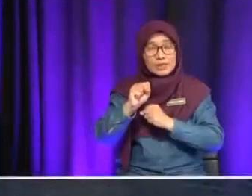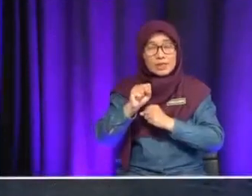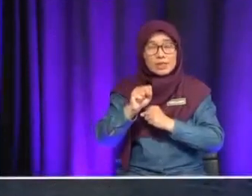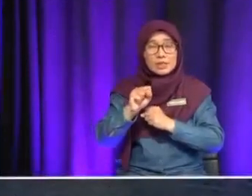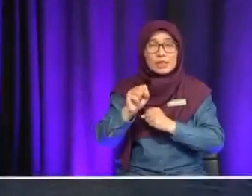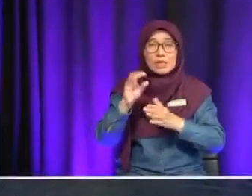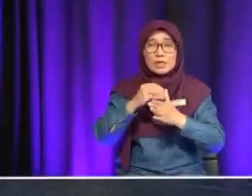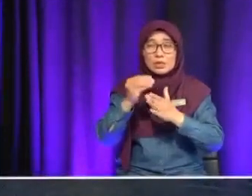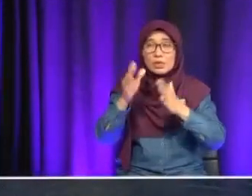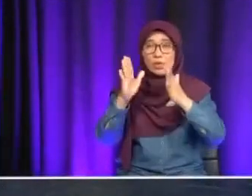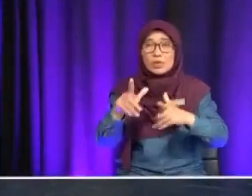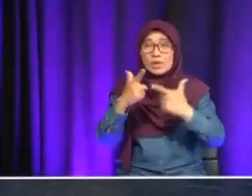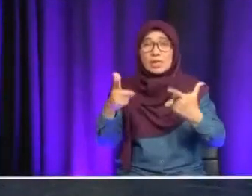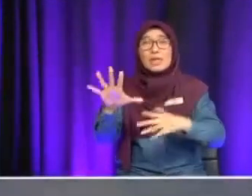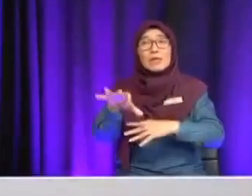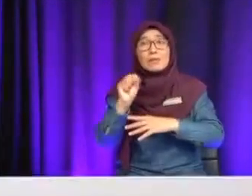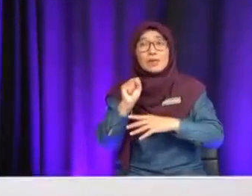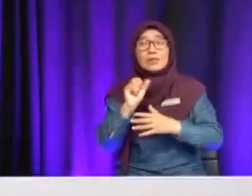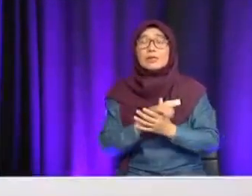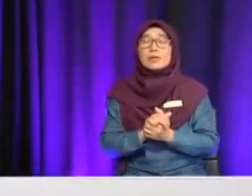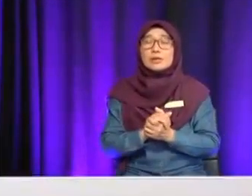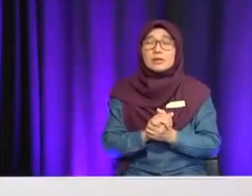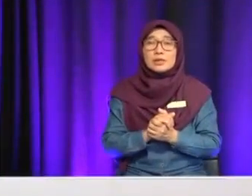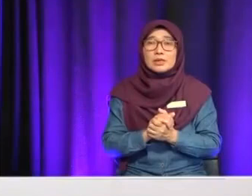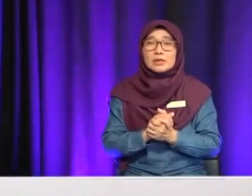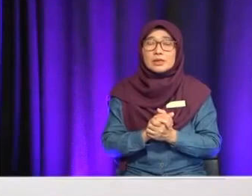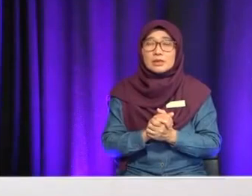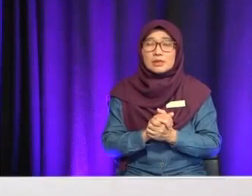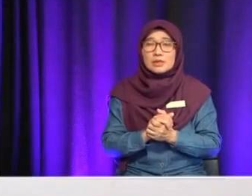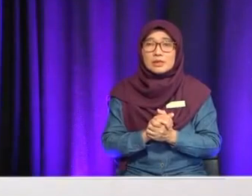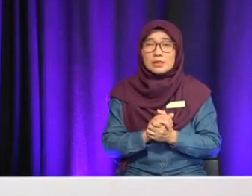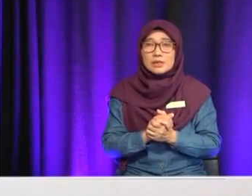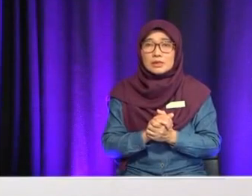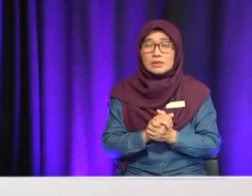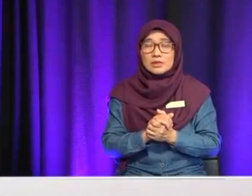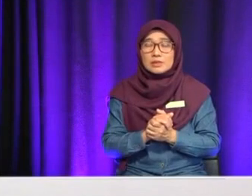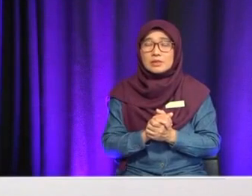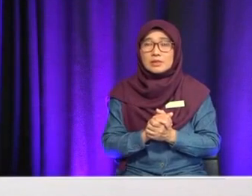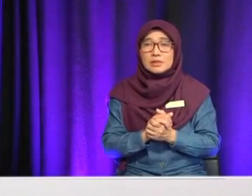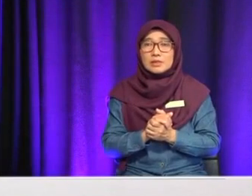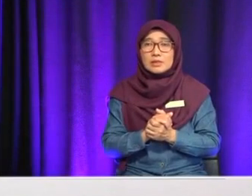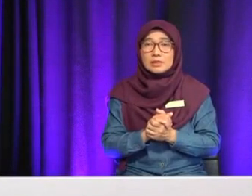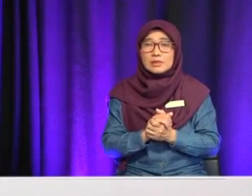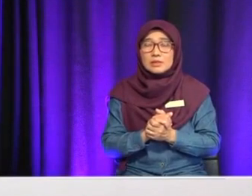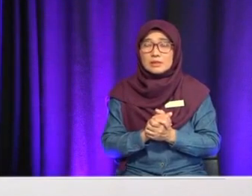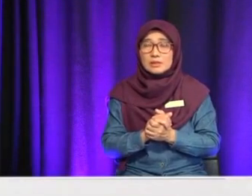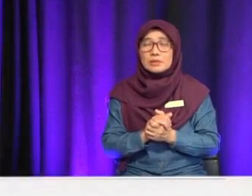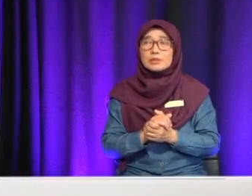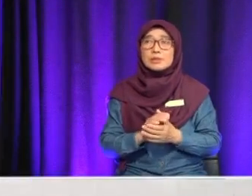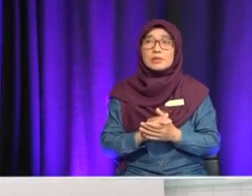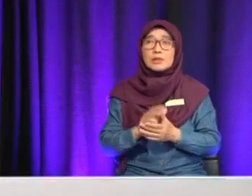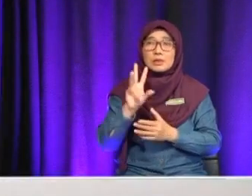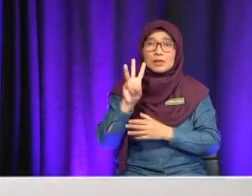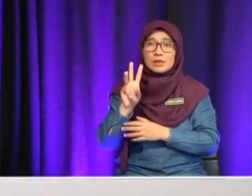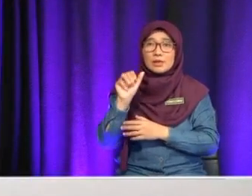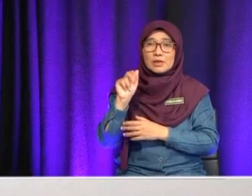Hafiz pula. Silakan, Hafiz. Wakaf ialah seseorang menyerahkan hak miliknya kepada pengguna